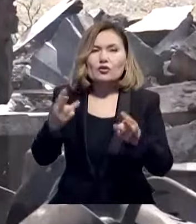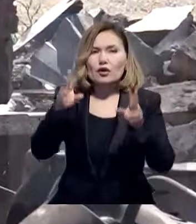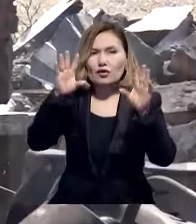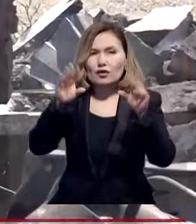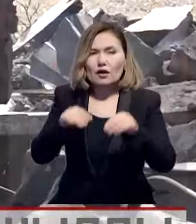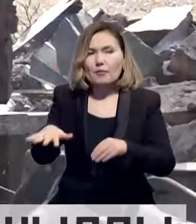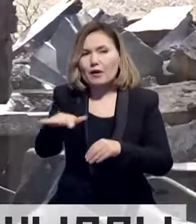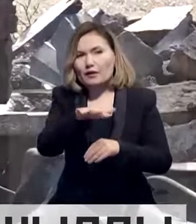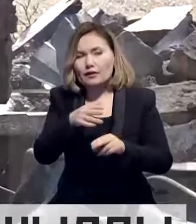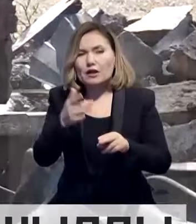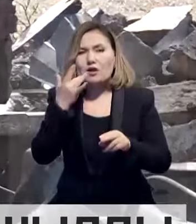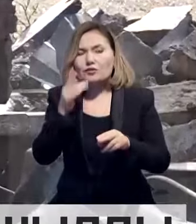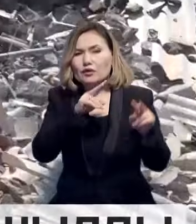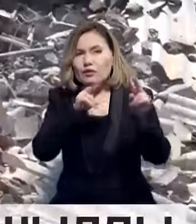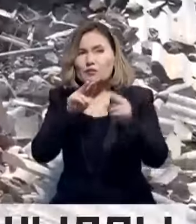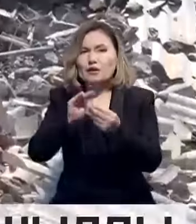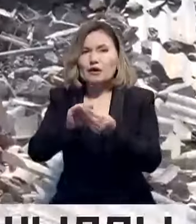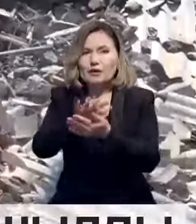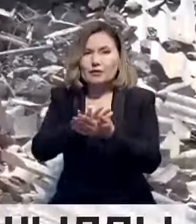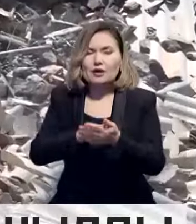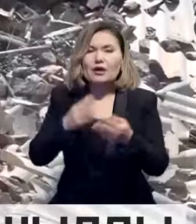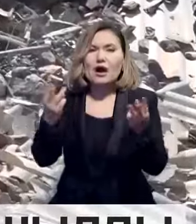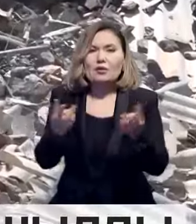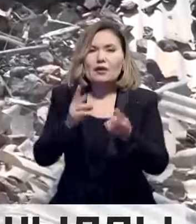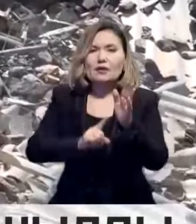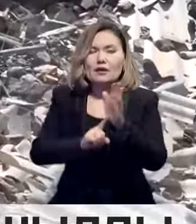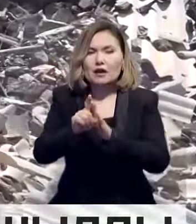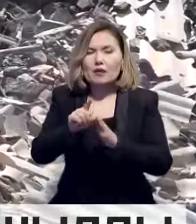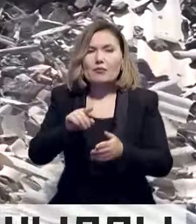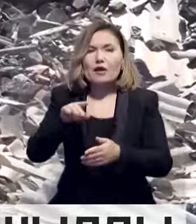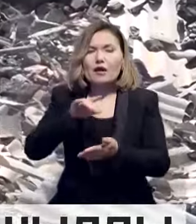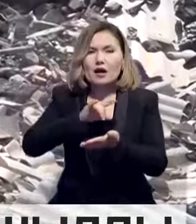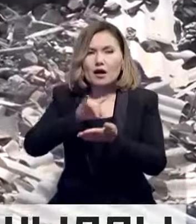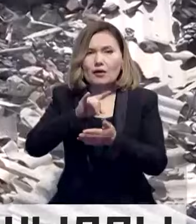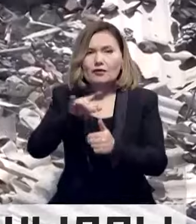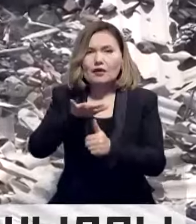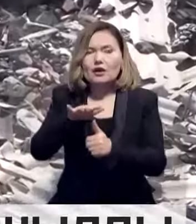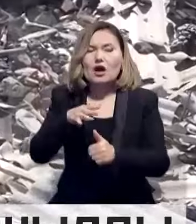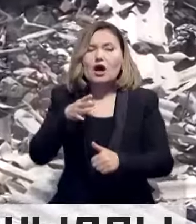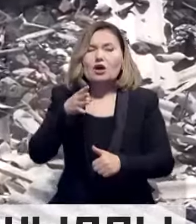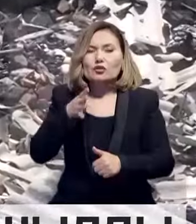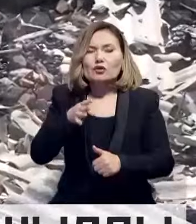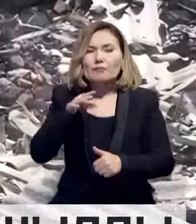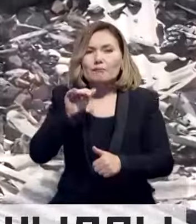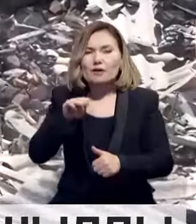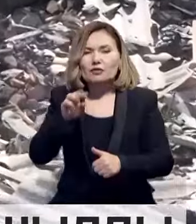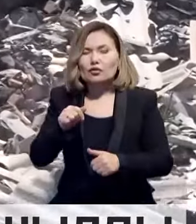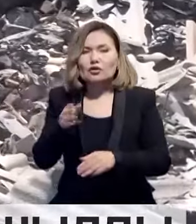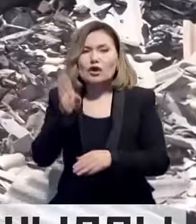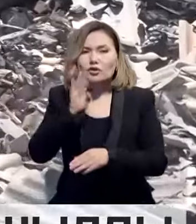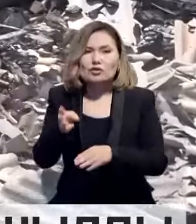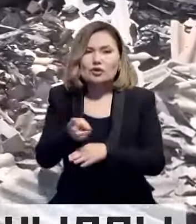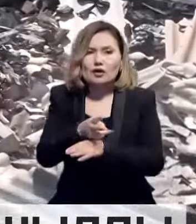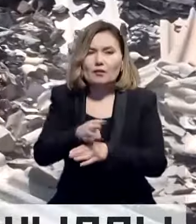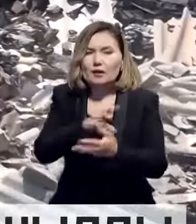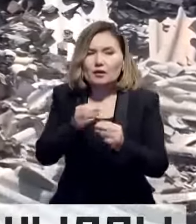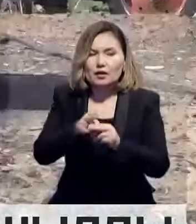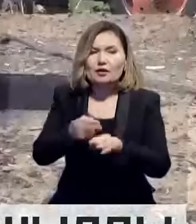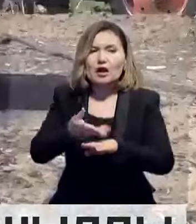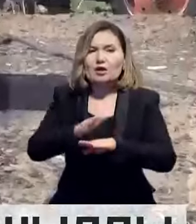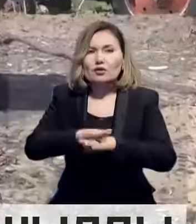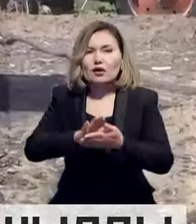аумағын аэровизуалды тексеруді жалғастыруда. Өрт басталғалы әуеден 4000 тоннадан астам су шашылған. Табиғи апат орнында төтенше